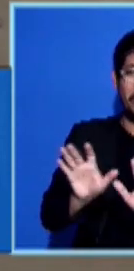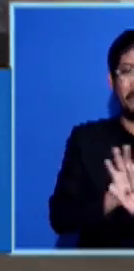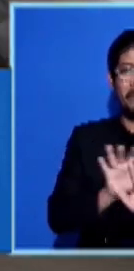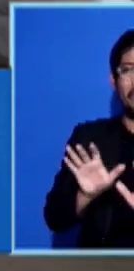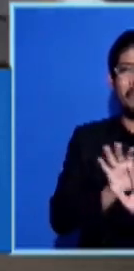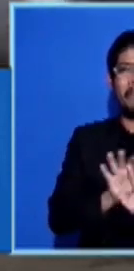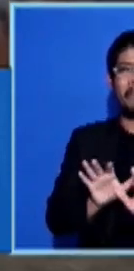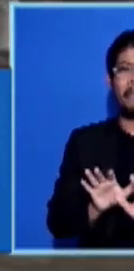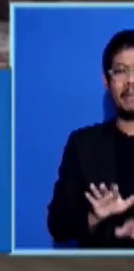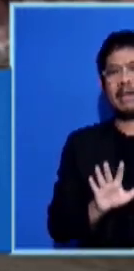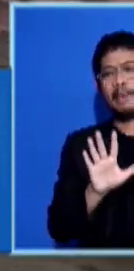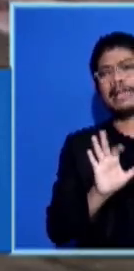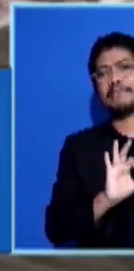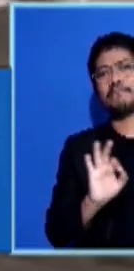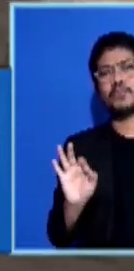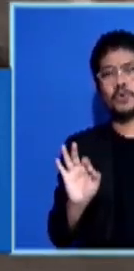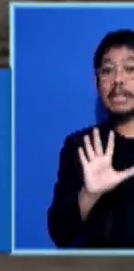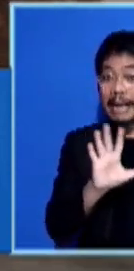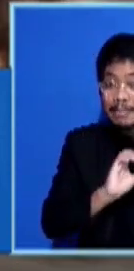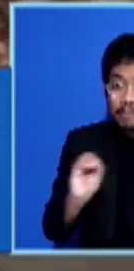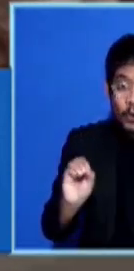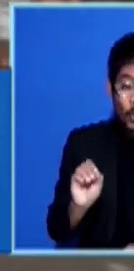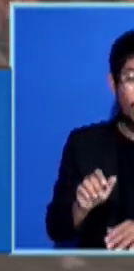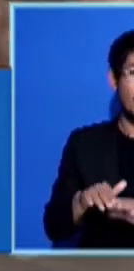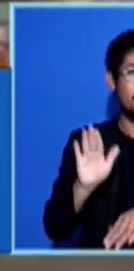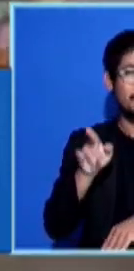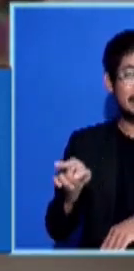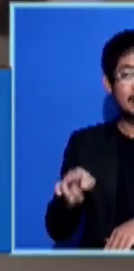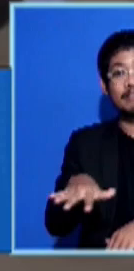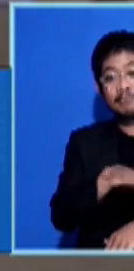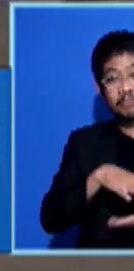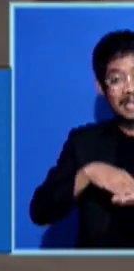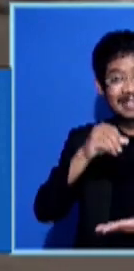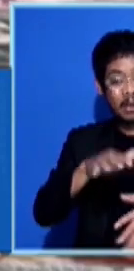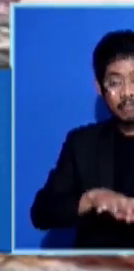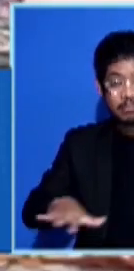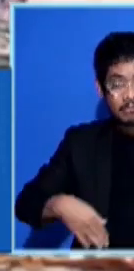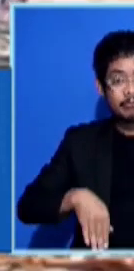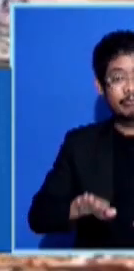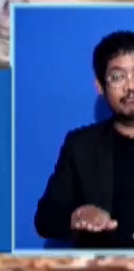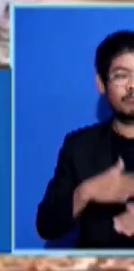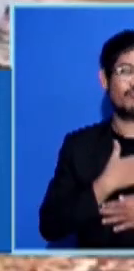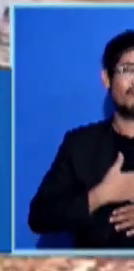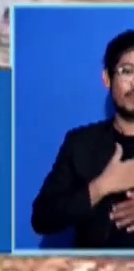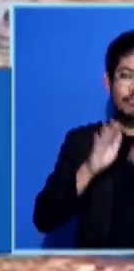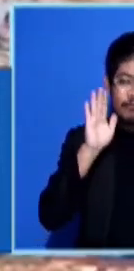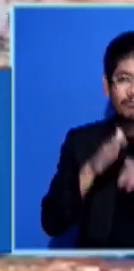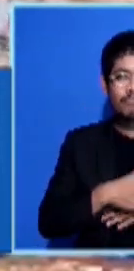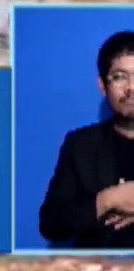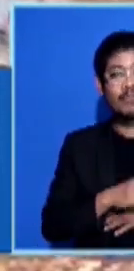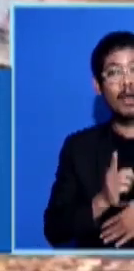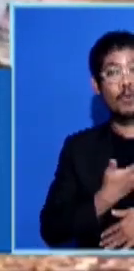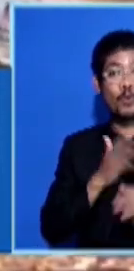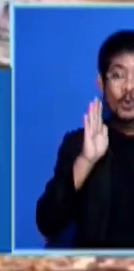lebih orang. Kawasan konservasi alam Gumuk Pasir dinilai memiliki nuansa beda saat digunakan untuk melaksanakan ibadah sholat